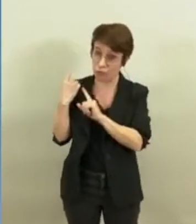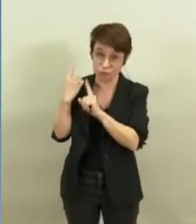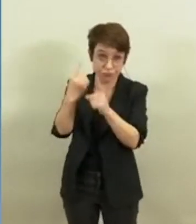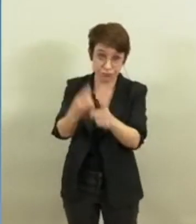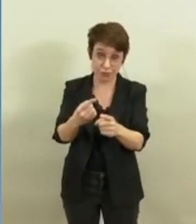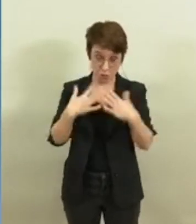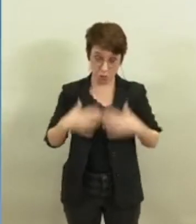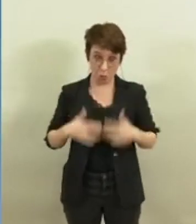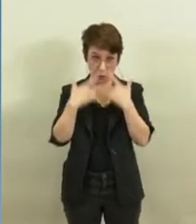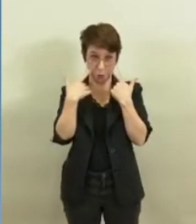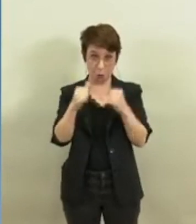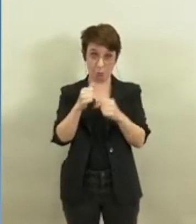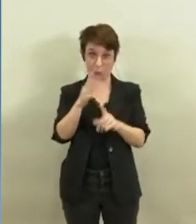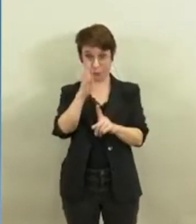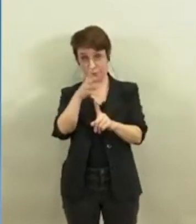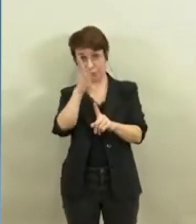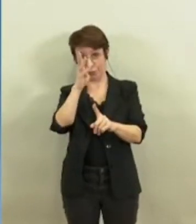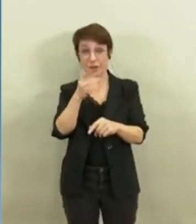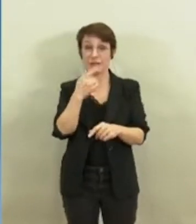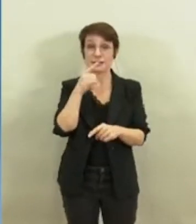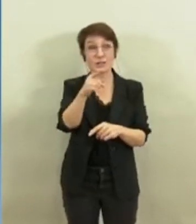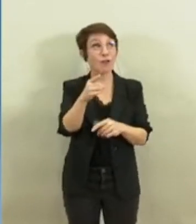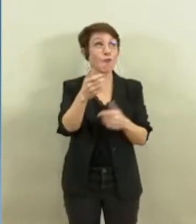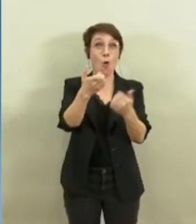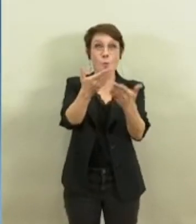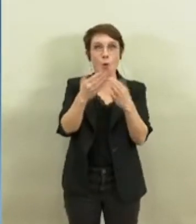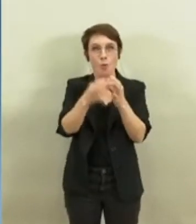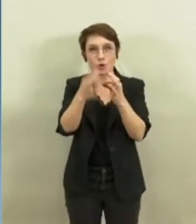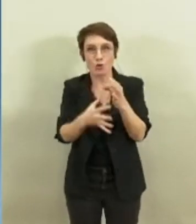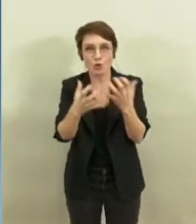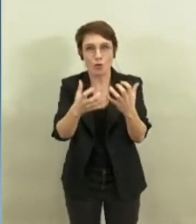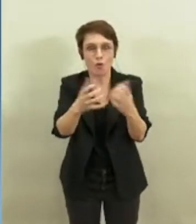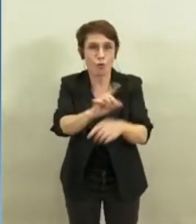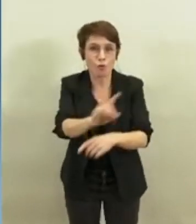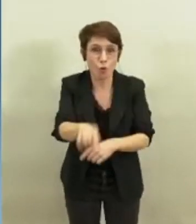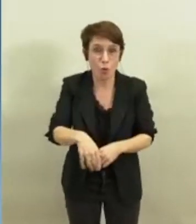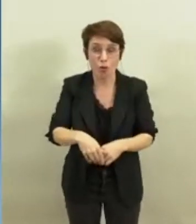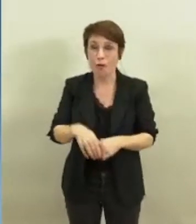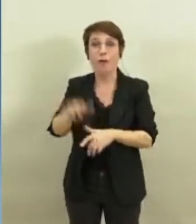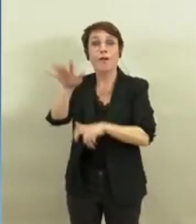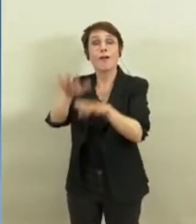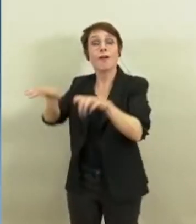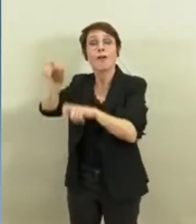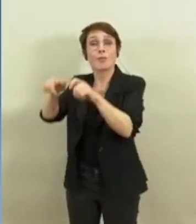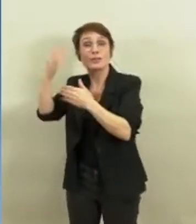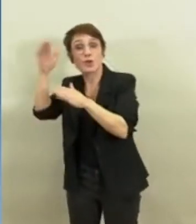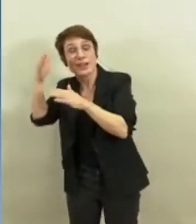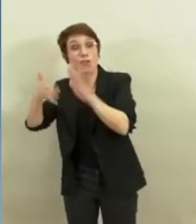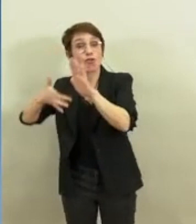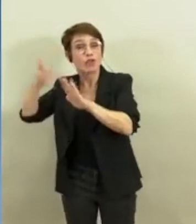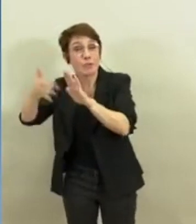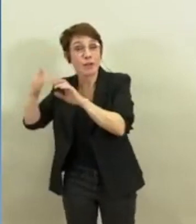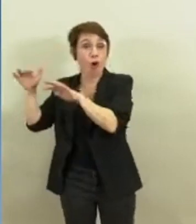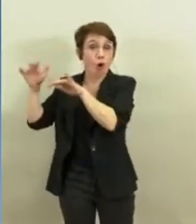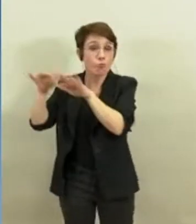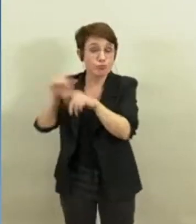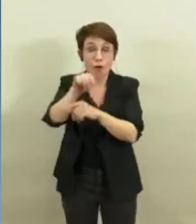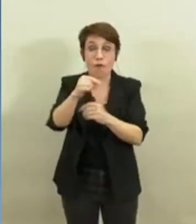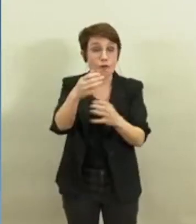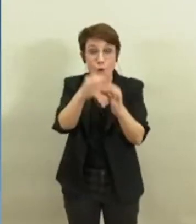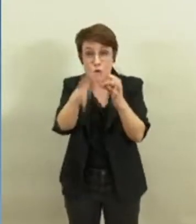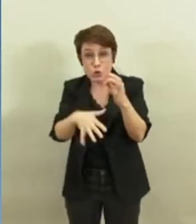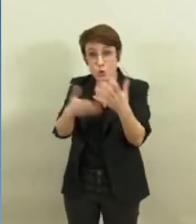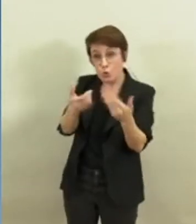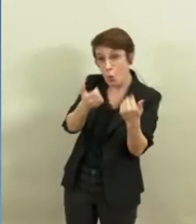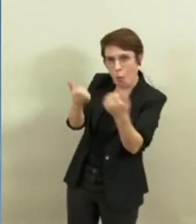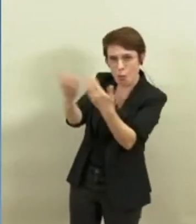ville, que vous ne recherchez pas des solutions pour les migrants. Vous ne cherchez pas même l'humanité. Vous en faites une